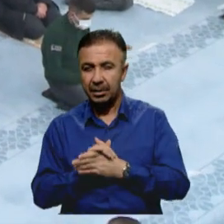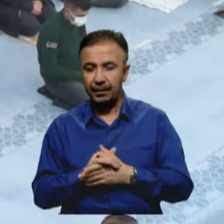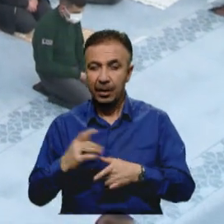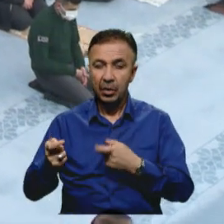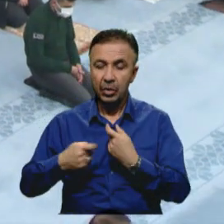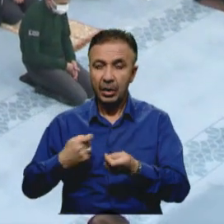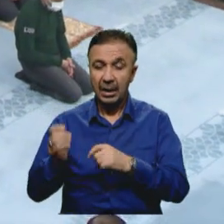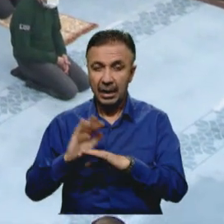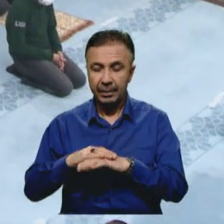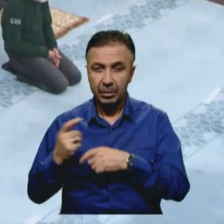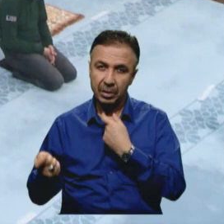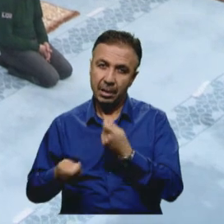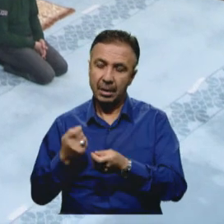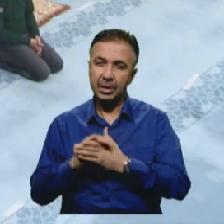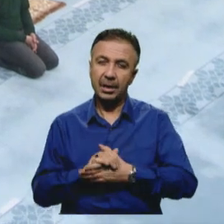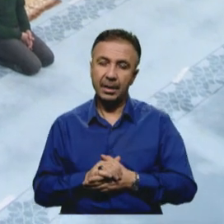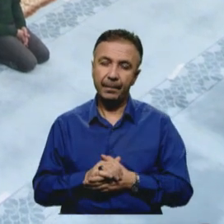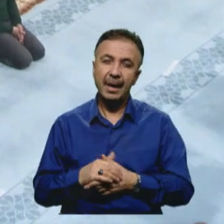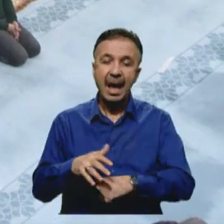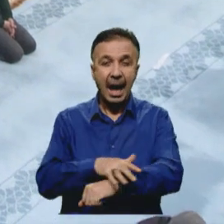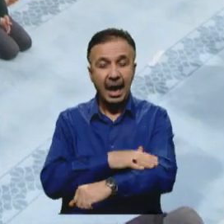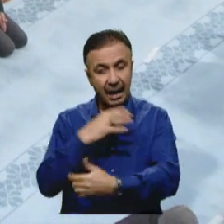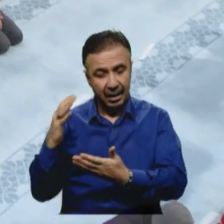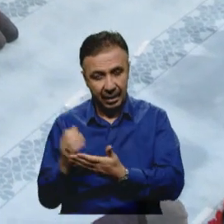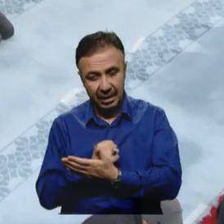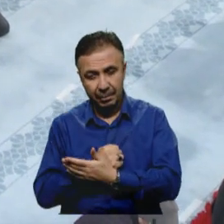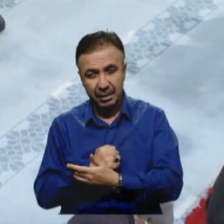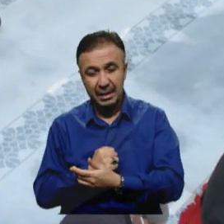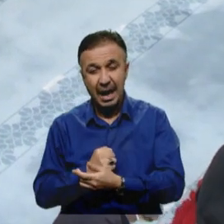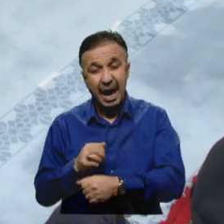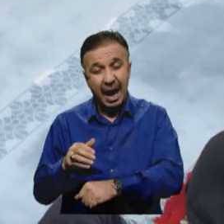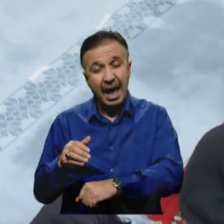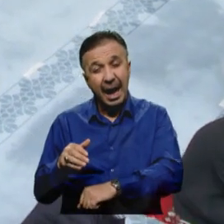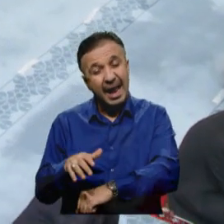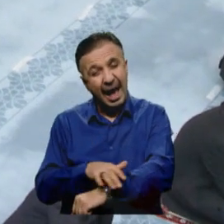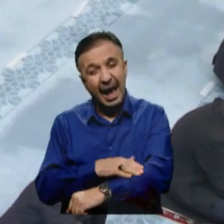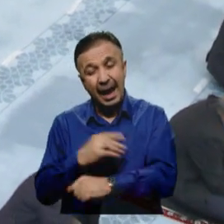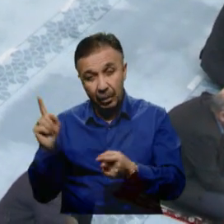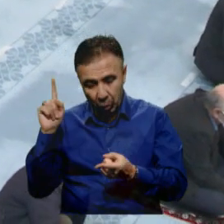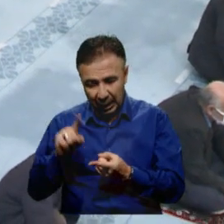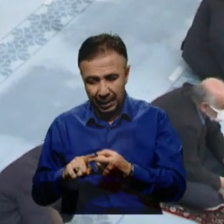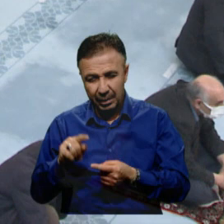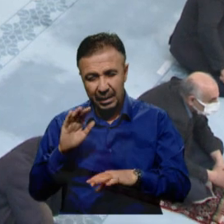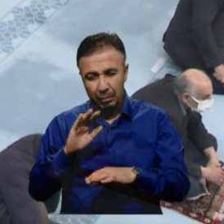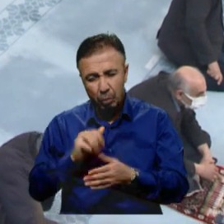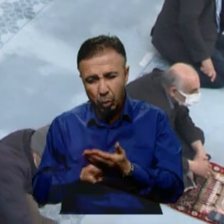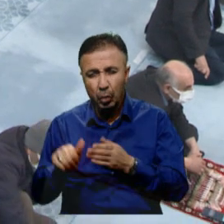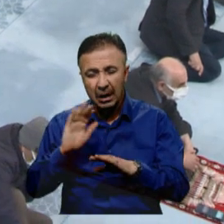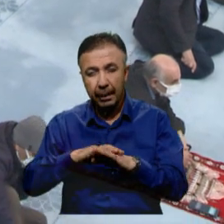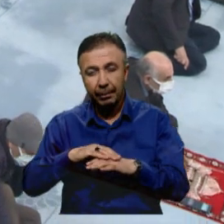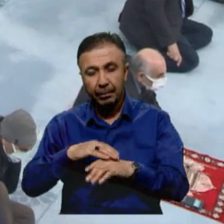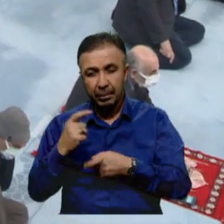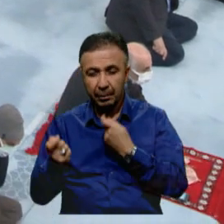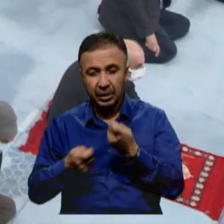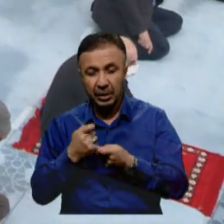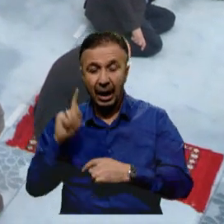ticarette yaptığımız davranışlar, helal kazancımız, helal tüketimimiz, bütün yapıp ettiklerimiz kardeşlerim, Allah'a